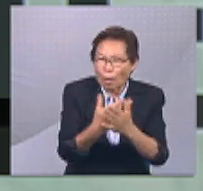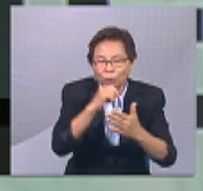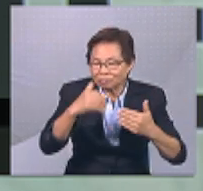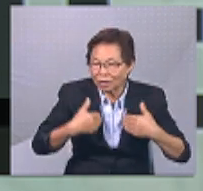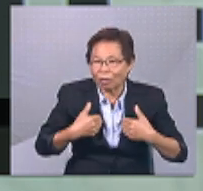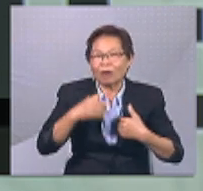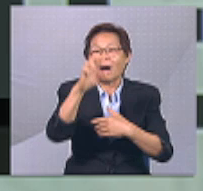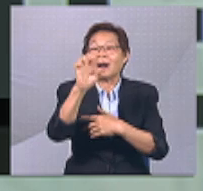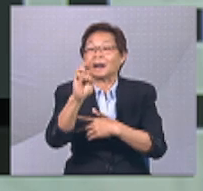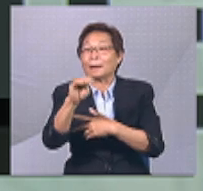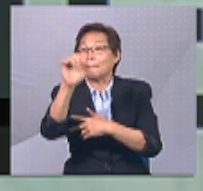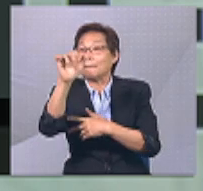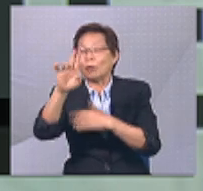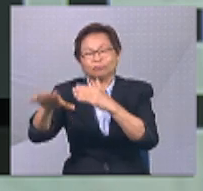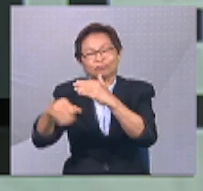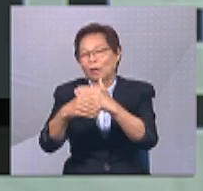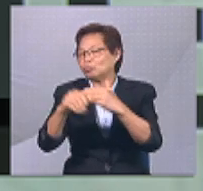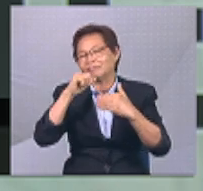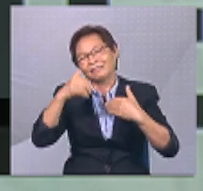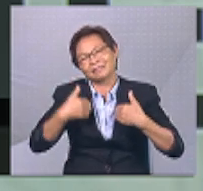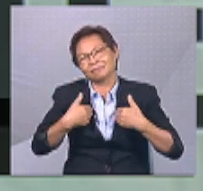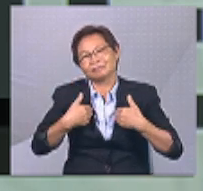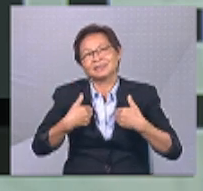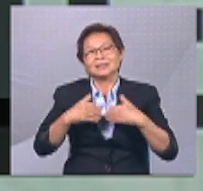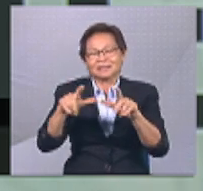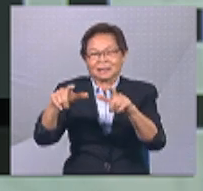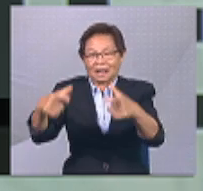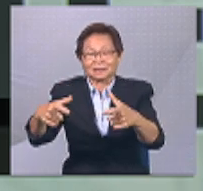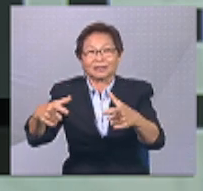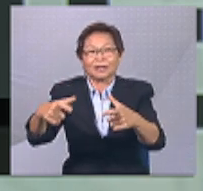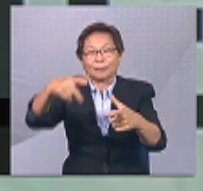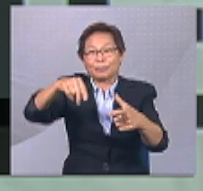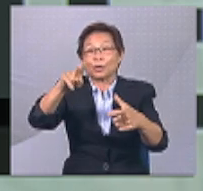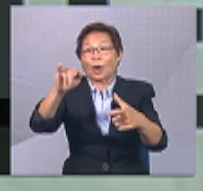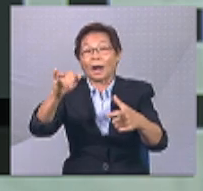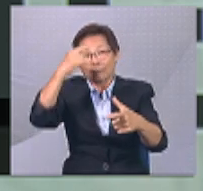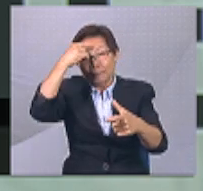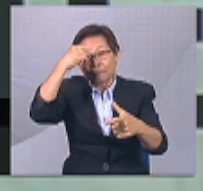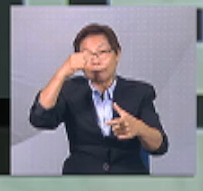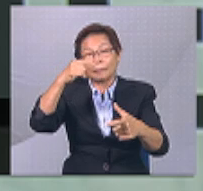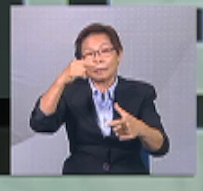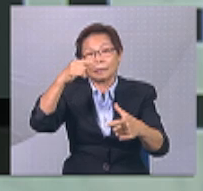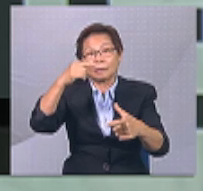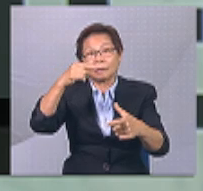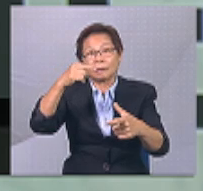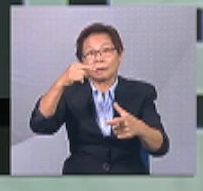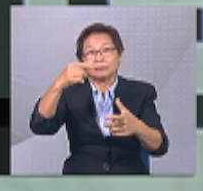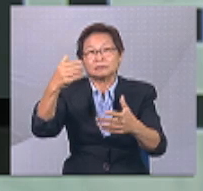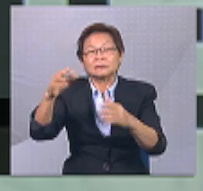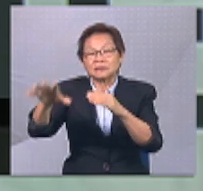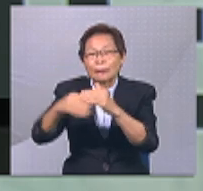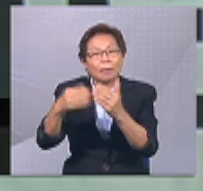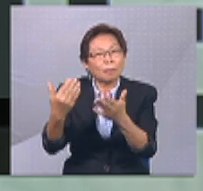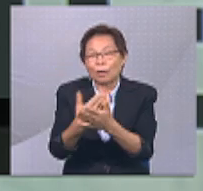kluster Rembau pun tiada kes pertambahan baru. Dan juga kluster PUI Bali pun tiada pertambahan kes baru. Sekian,